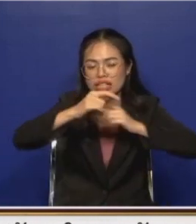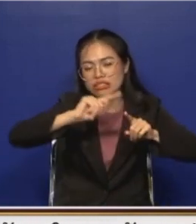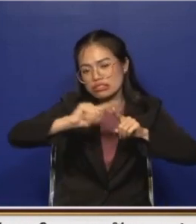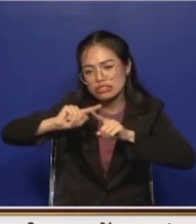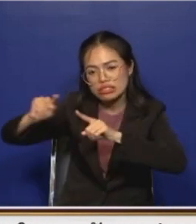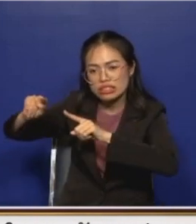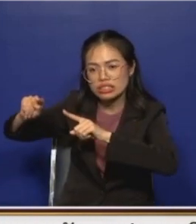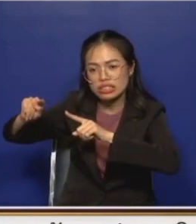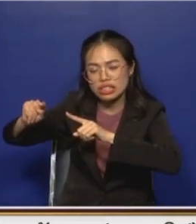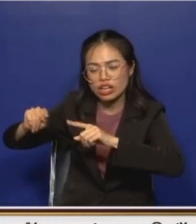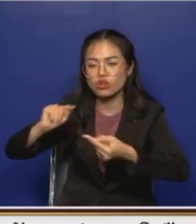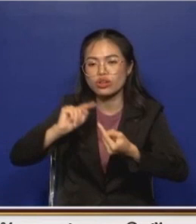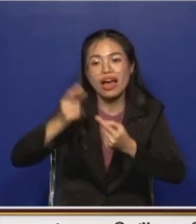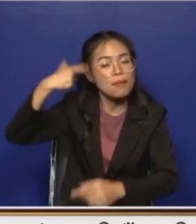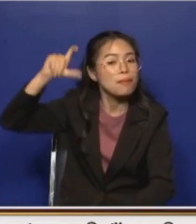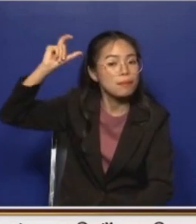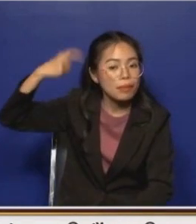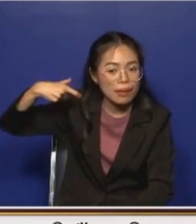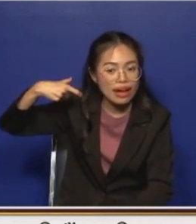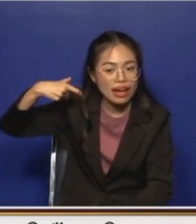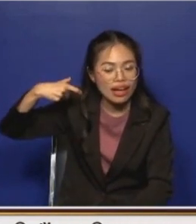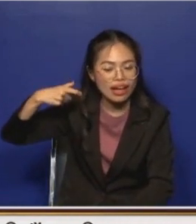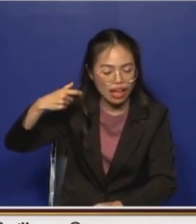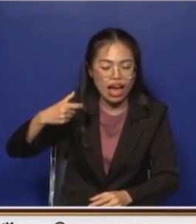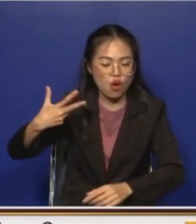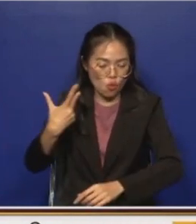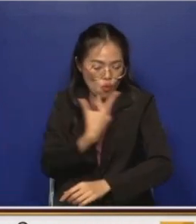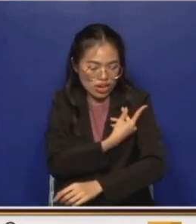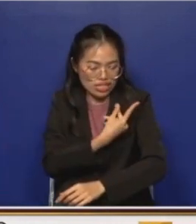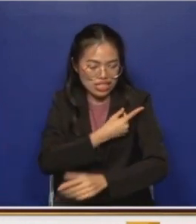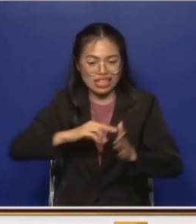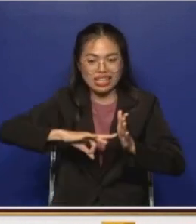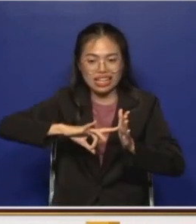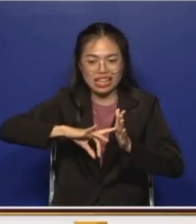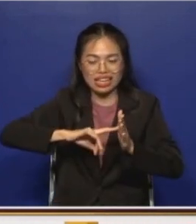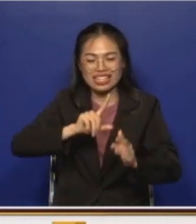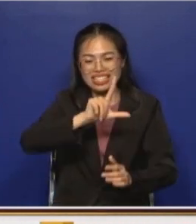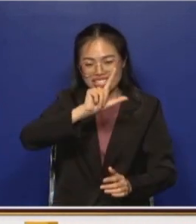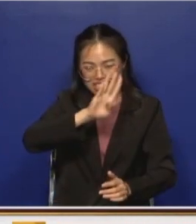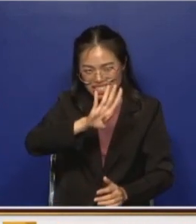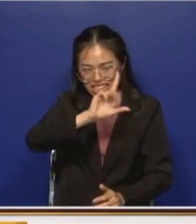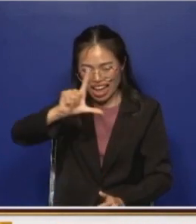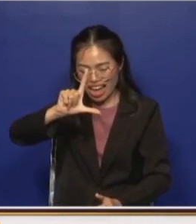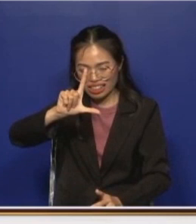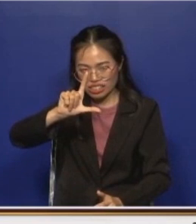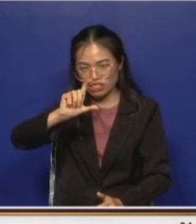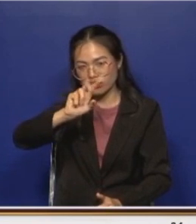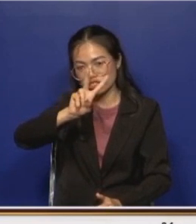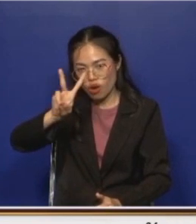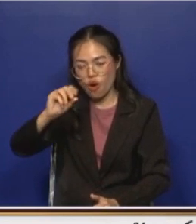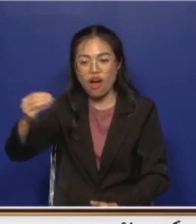ผมกำลังจะบอกว่า10ประเทศมีไทยตกขบวนอยู่ประเทศเดียวฮะแล้วเหตุผลมันคืออะไร